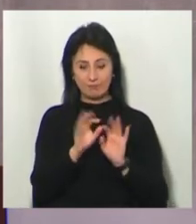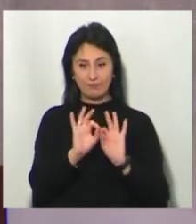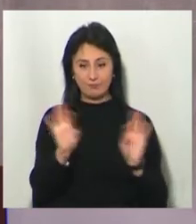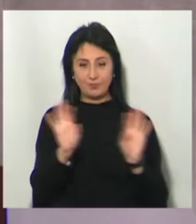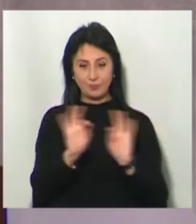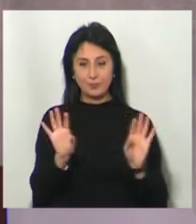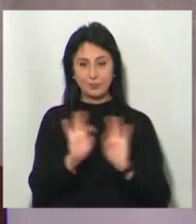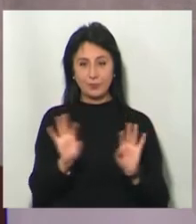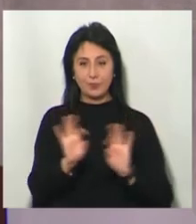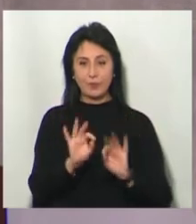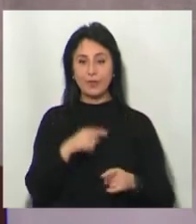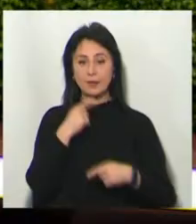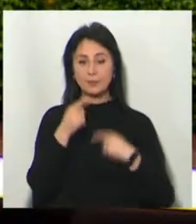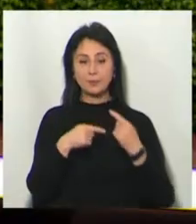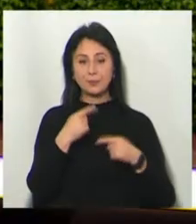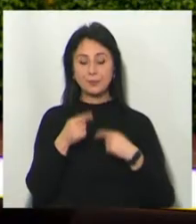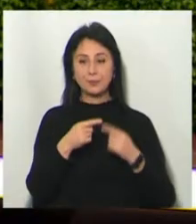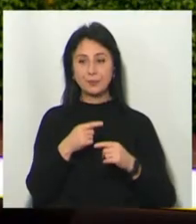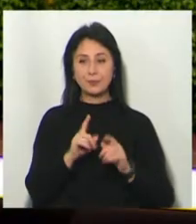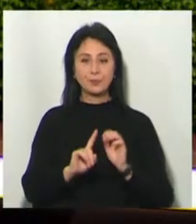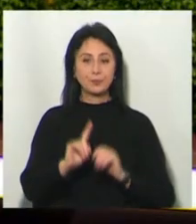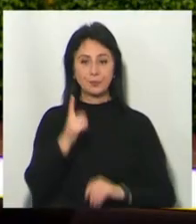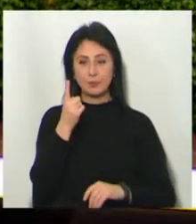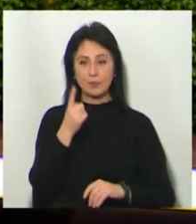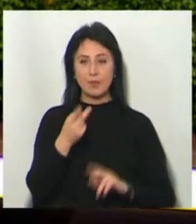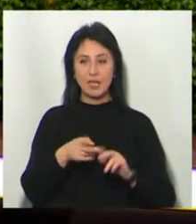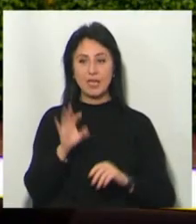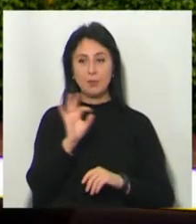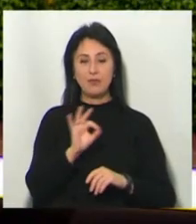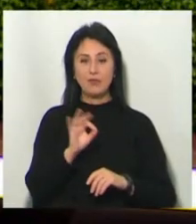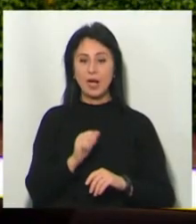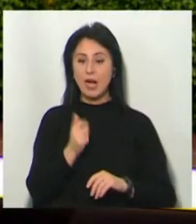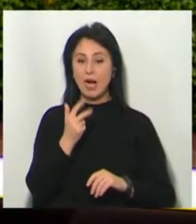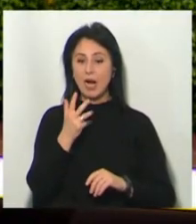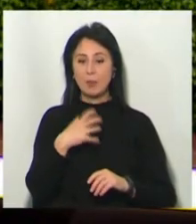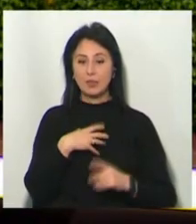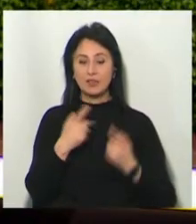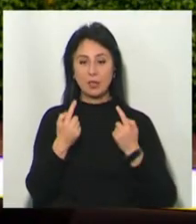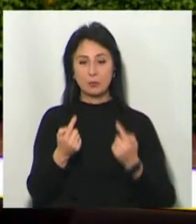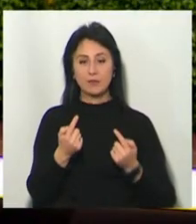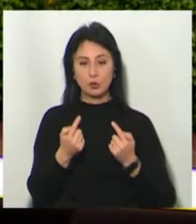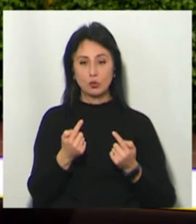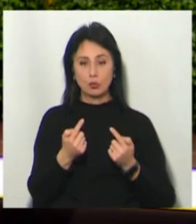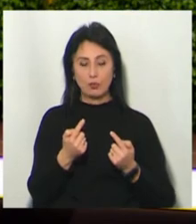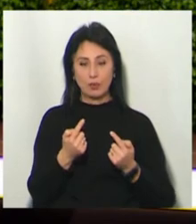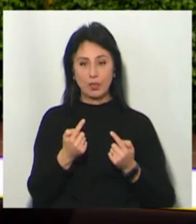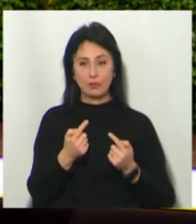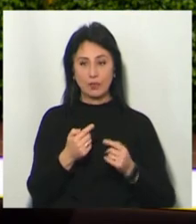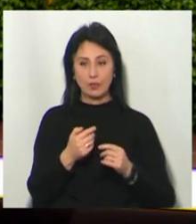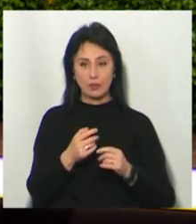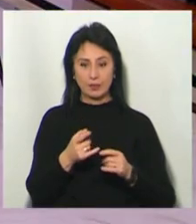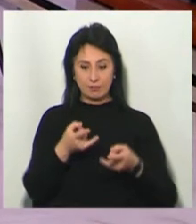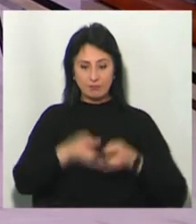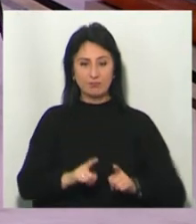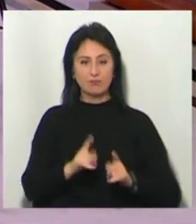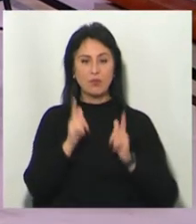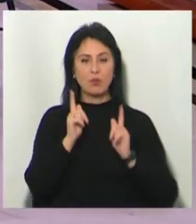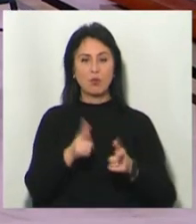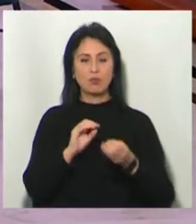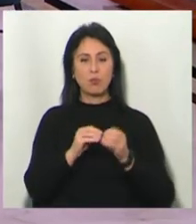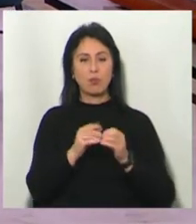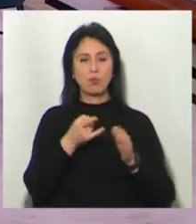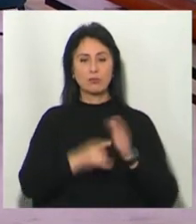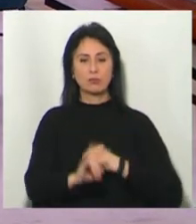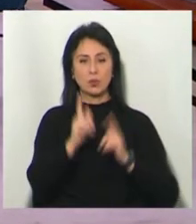თანმიმდევრულად ვისაუბროთ და ვისაუბროთ თავდაპირველად იმაზე, რამდენად მნიშვნელოვანია თანდაყოლილი